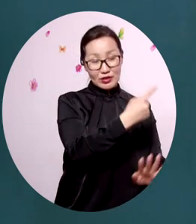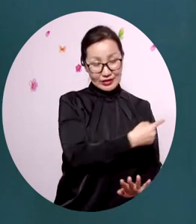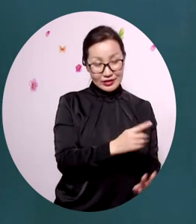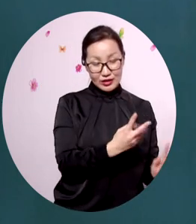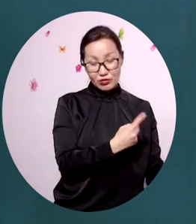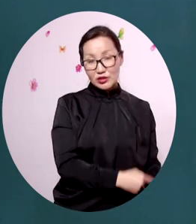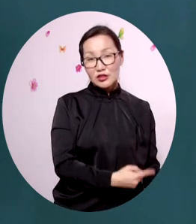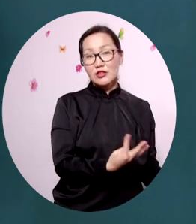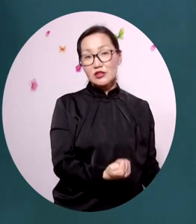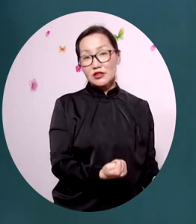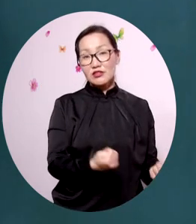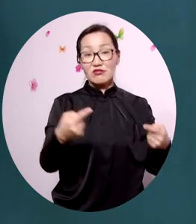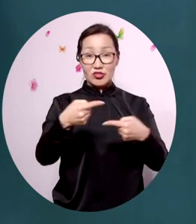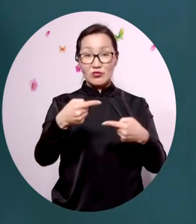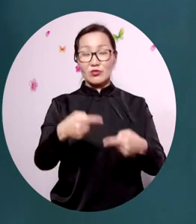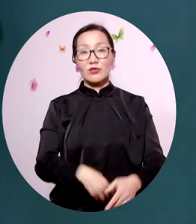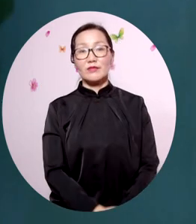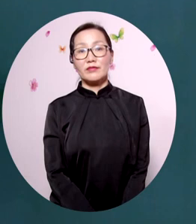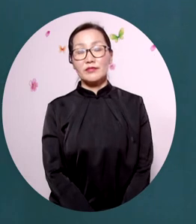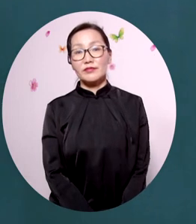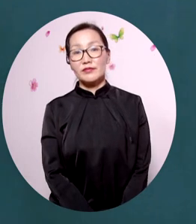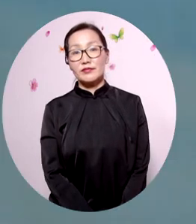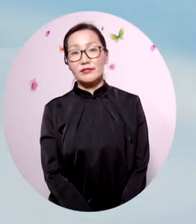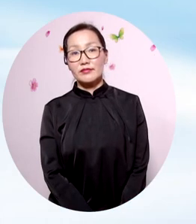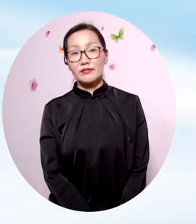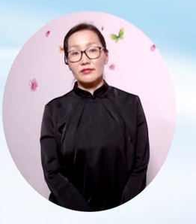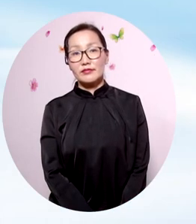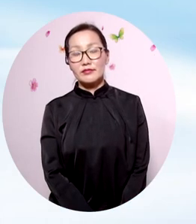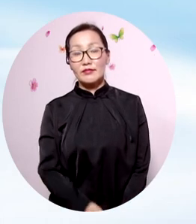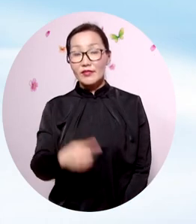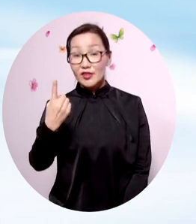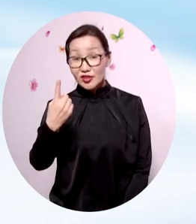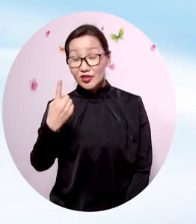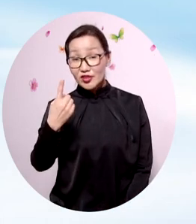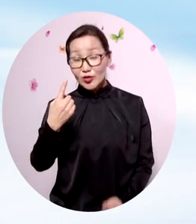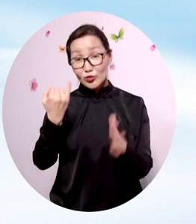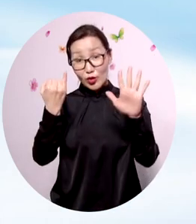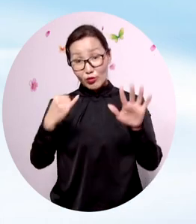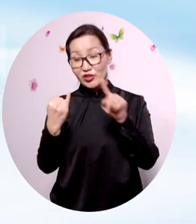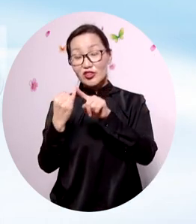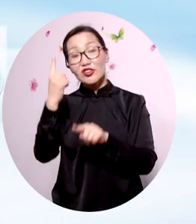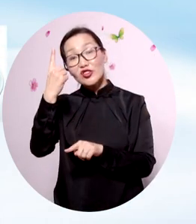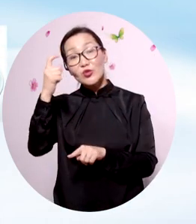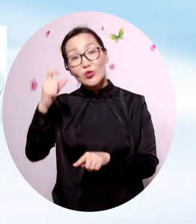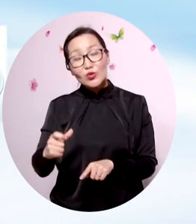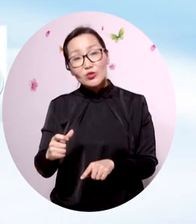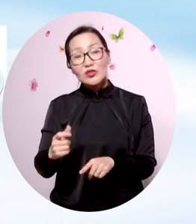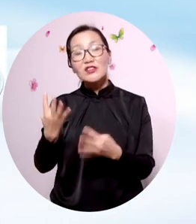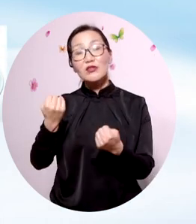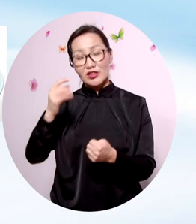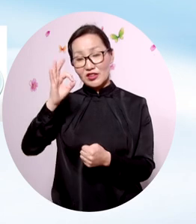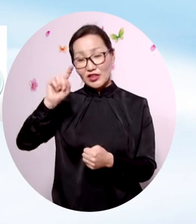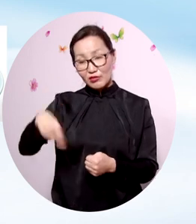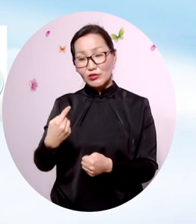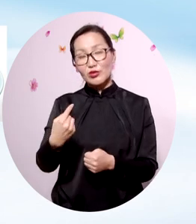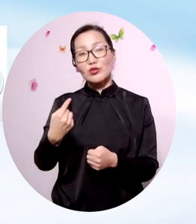12-ыг хасаад тэг тэнцүү. Тэгвэл нэг хүүхэд маань тэг бүл 12 литр тарга ус юм